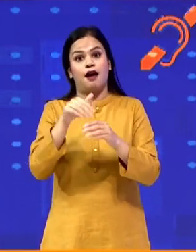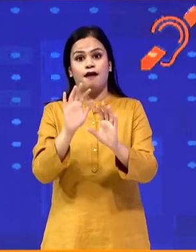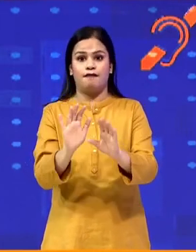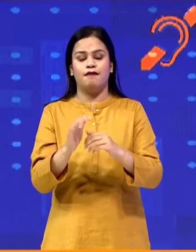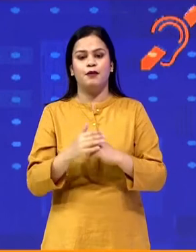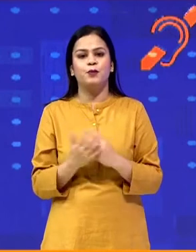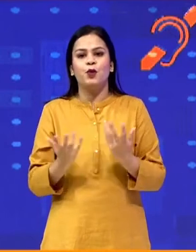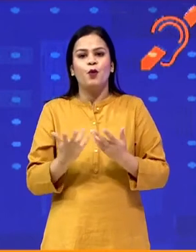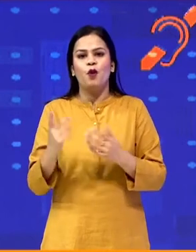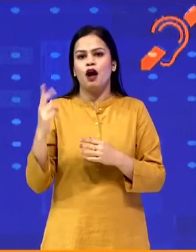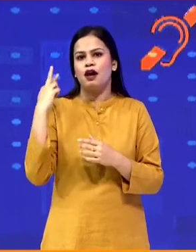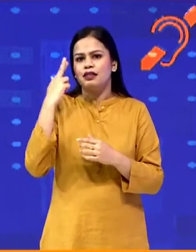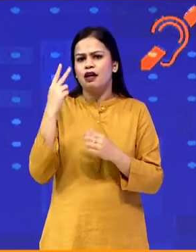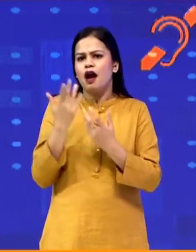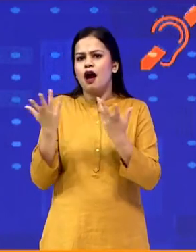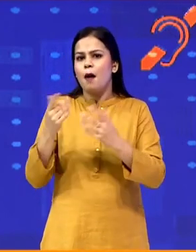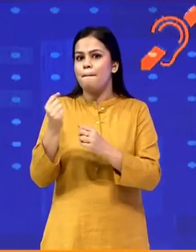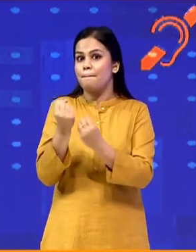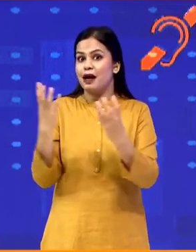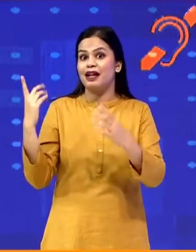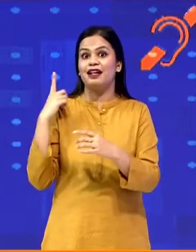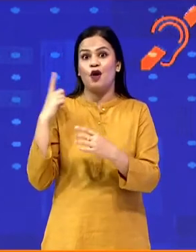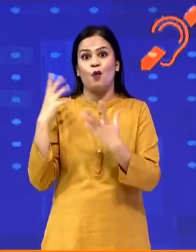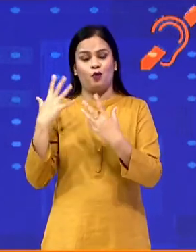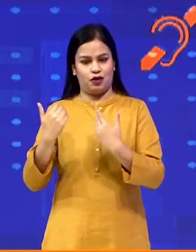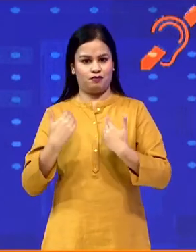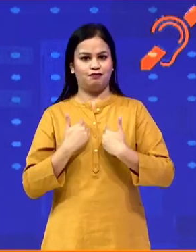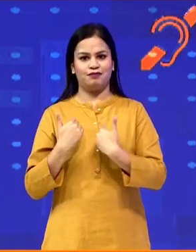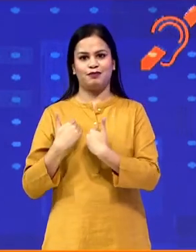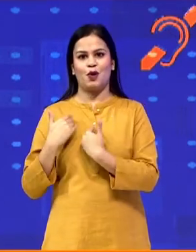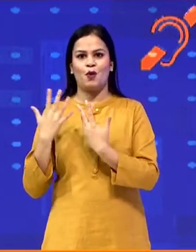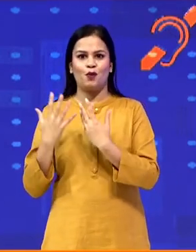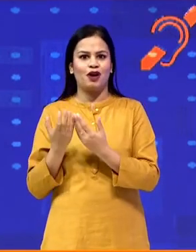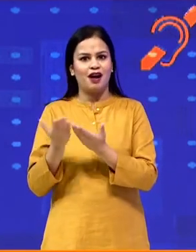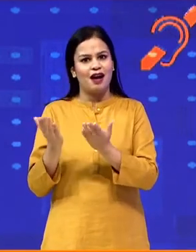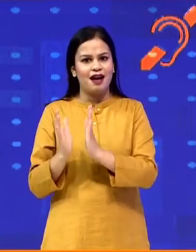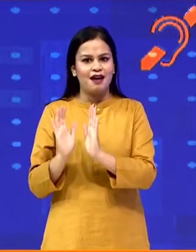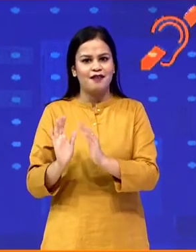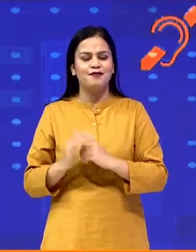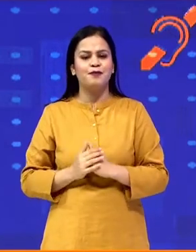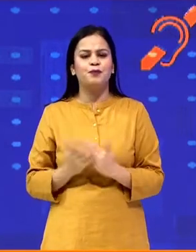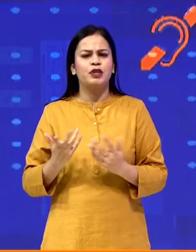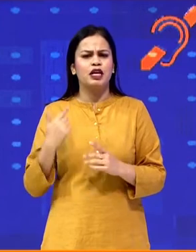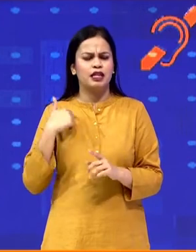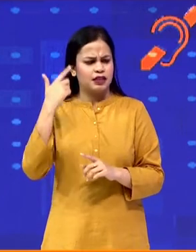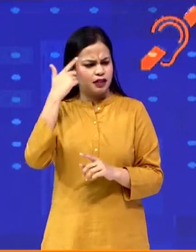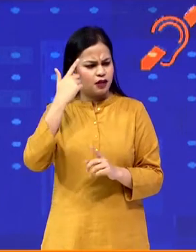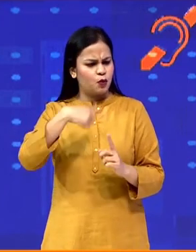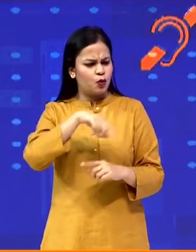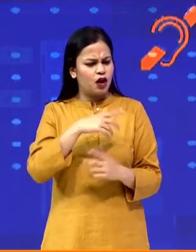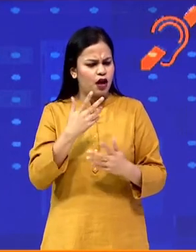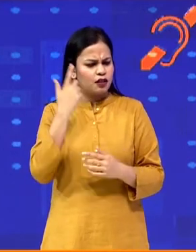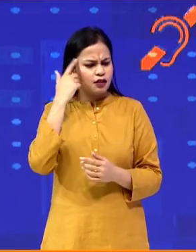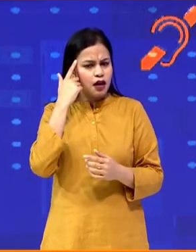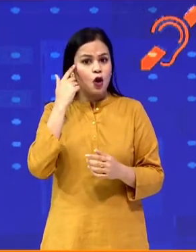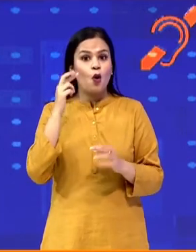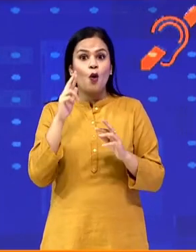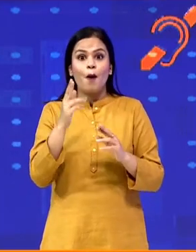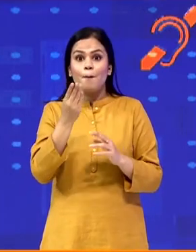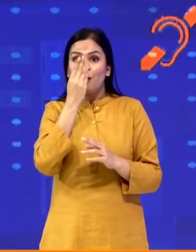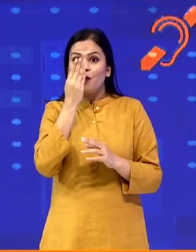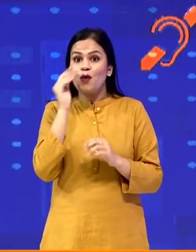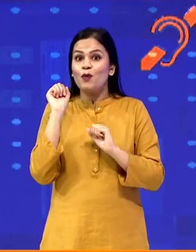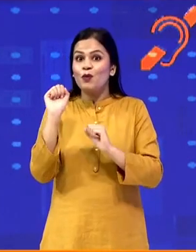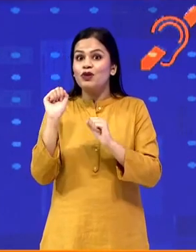हमारे बहुत सारे लीडर अध्यक्ष बन्ना चाहते थे तो हमने सोचा यह सक्सेशन के लिए मुगलो की